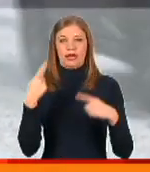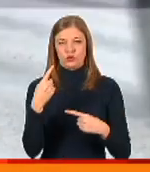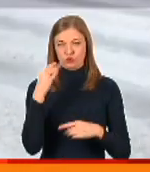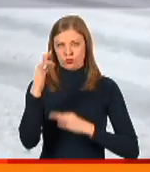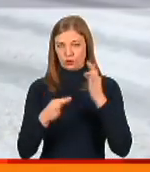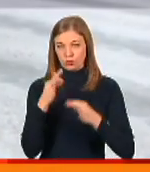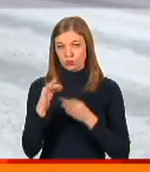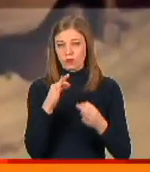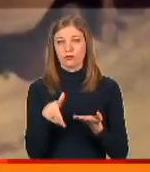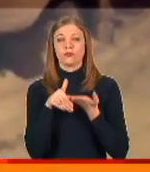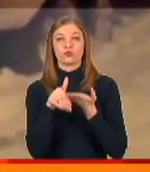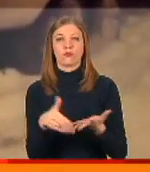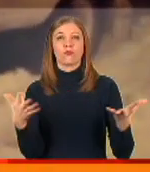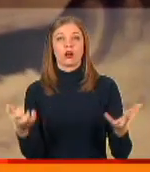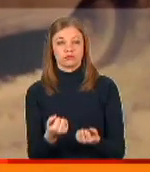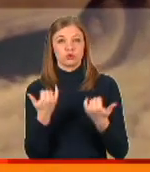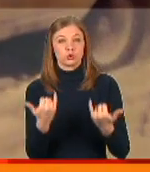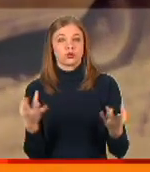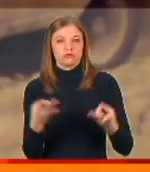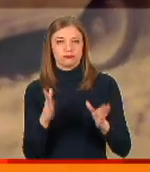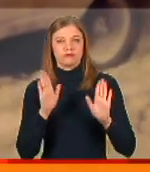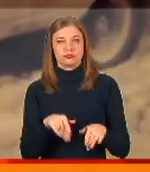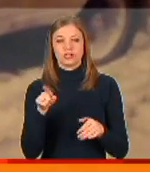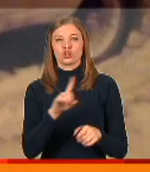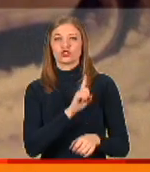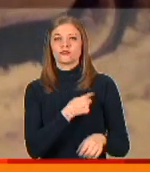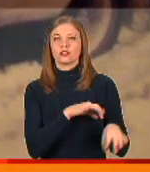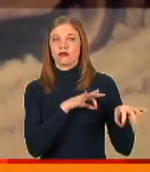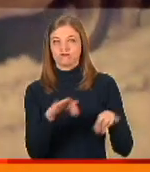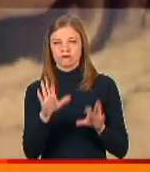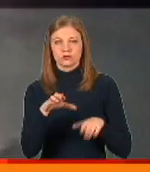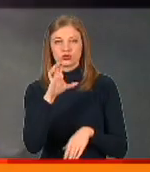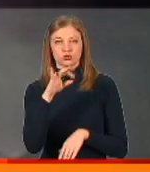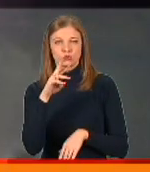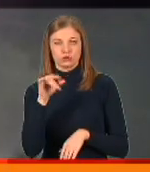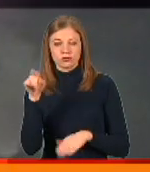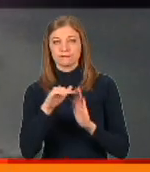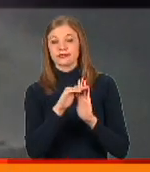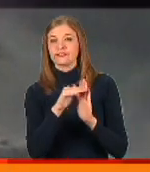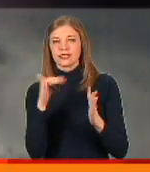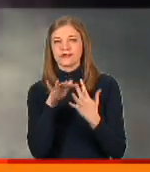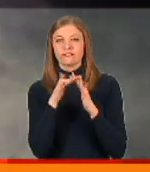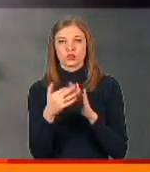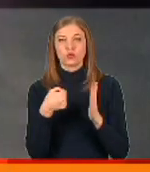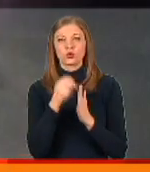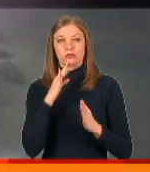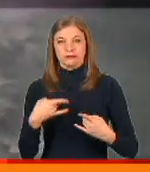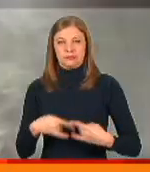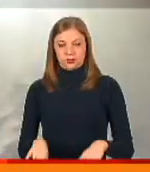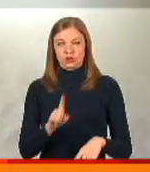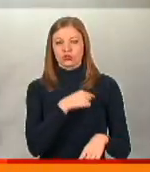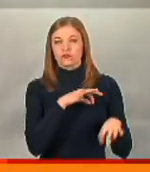доби. Допомога рятувальників знадобилася і бригаді швидкої допомоги на Сумщині. Медики викликали в село до Породілі.